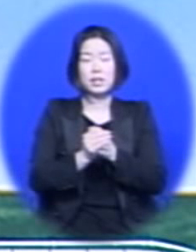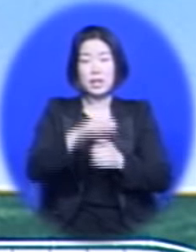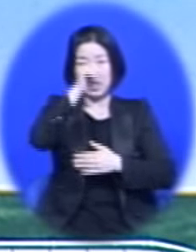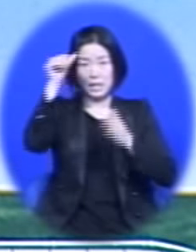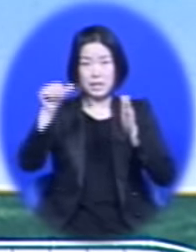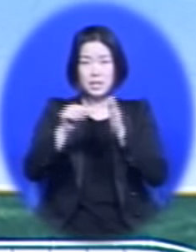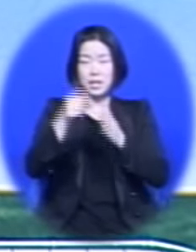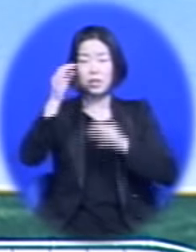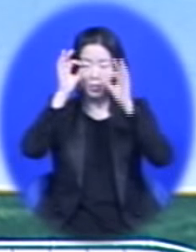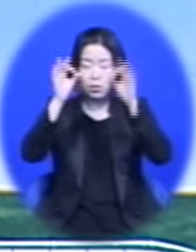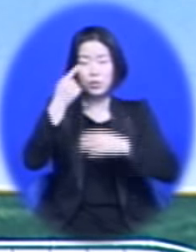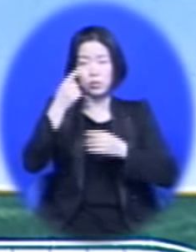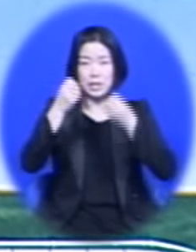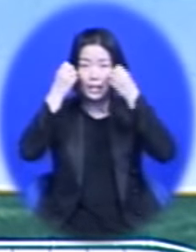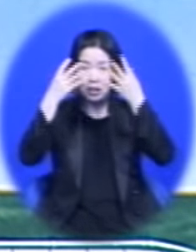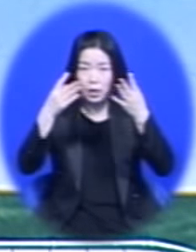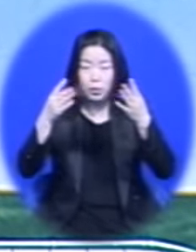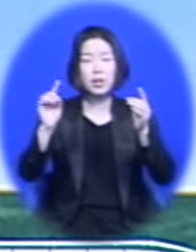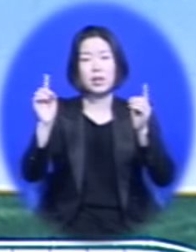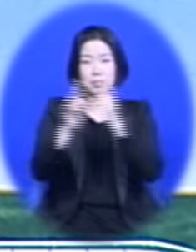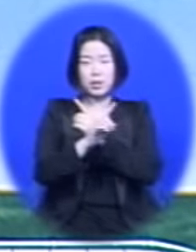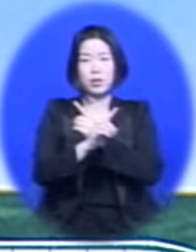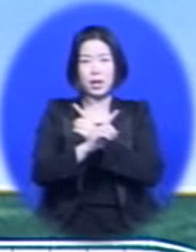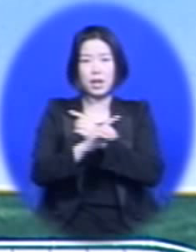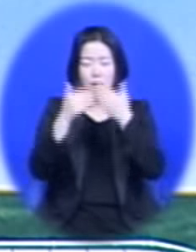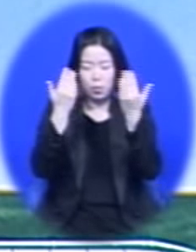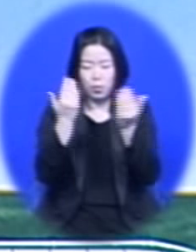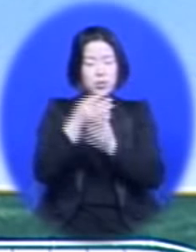인생을 보는 눈이 새로워져야 비로소 온전히 깨달아집니다.